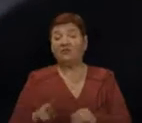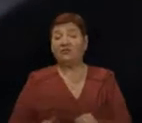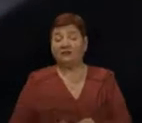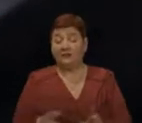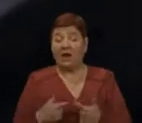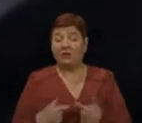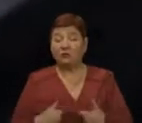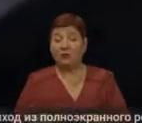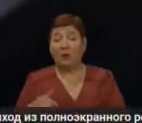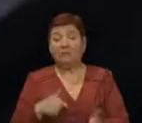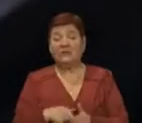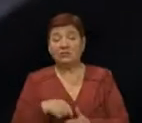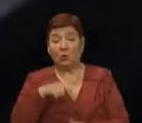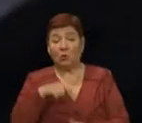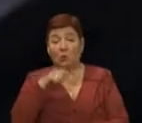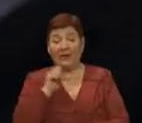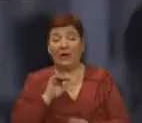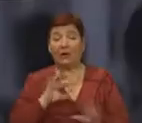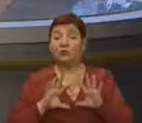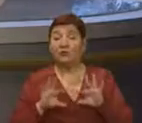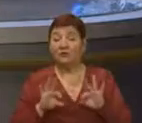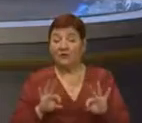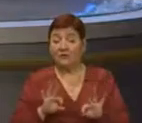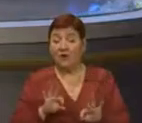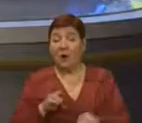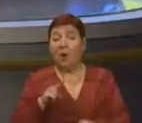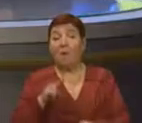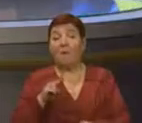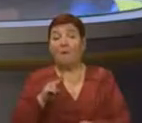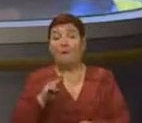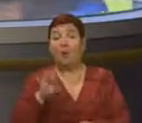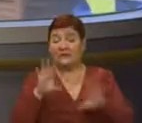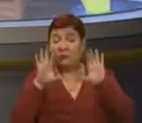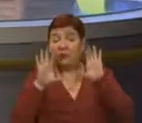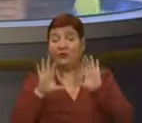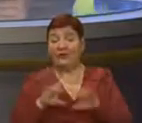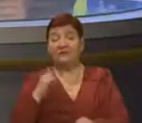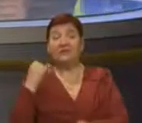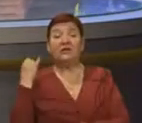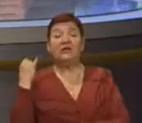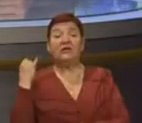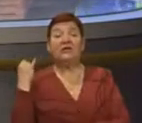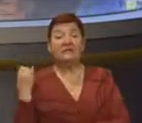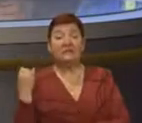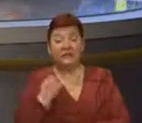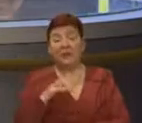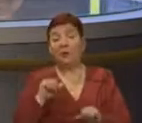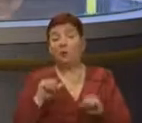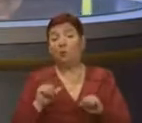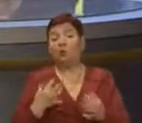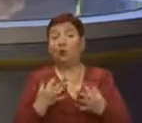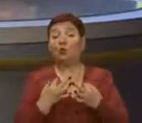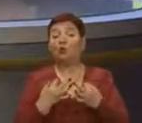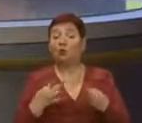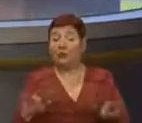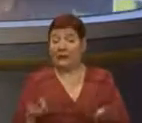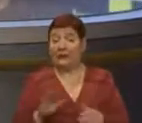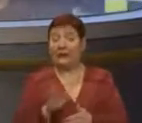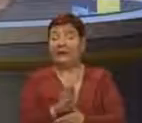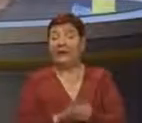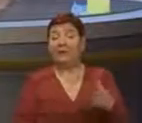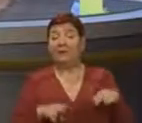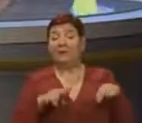директор Асоціації міст України, розповів нам щойно про законодавчі ініціативи, які можуть дозволити